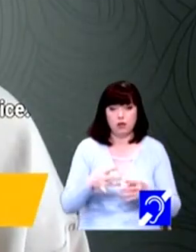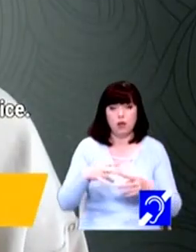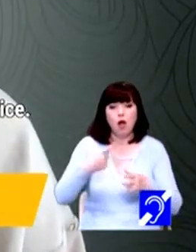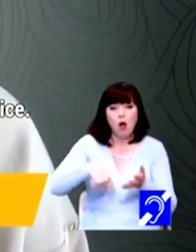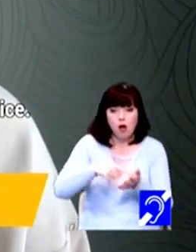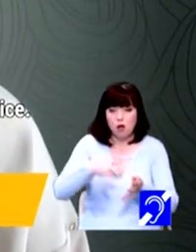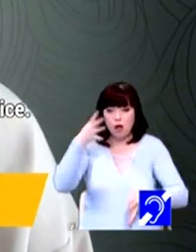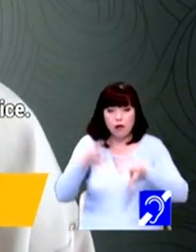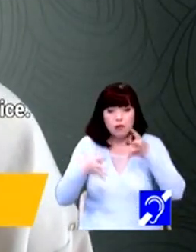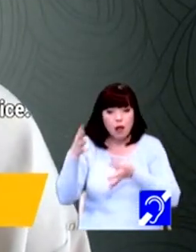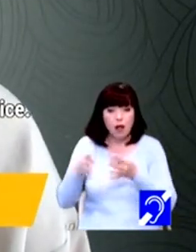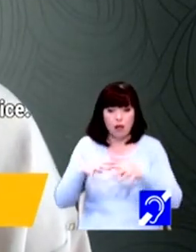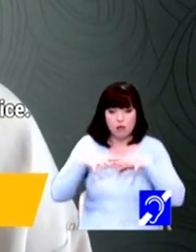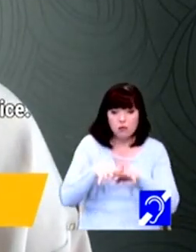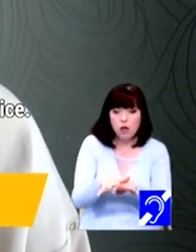инфраструктуре городов,